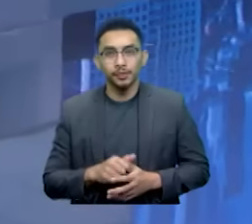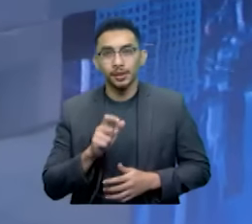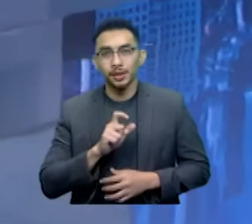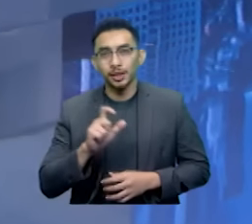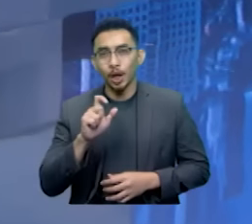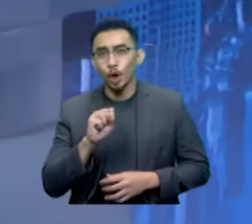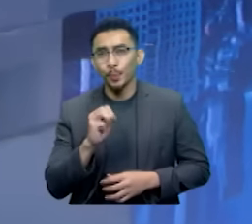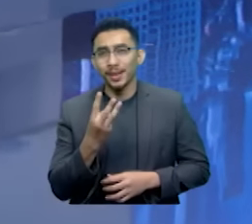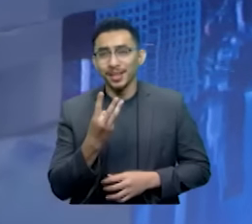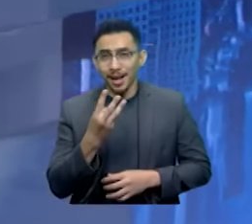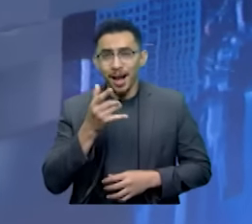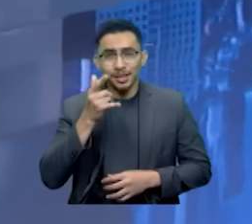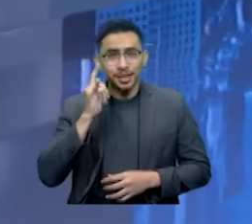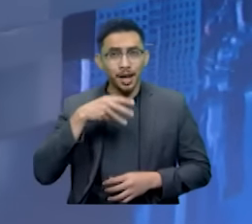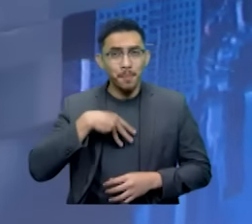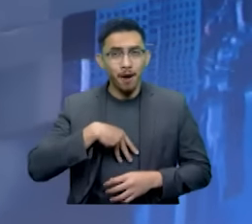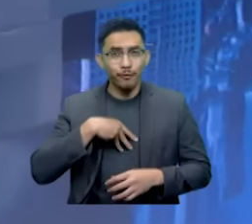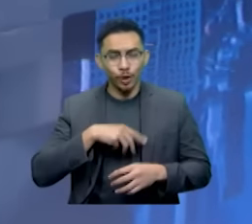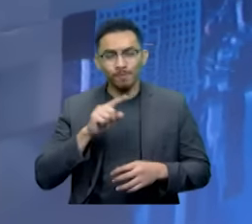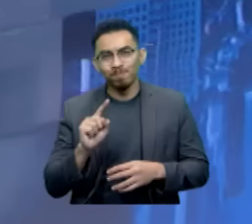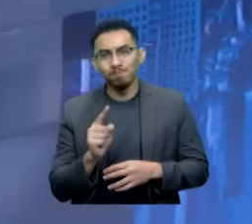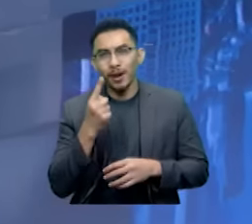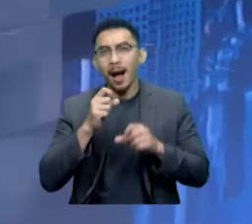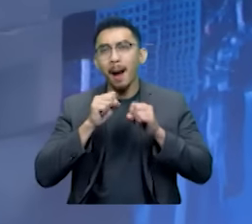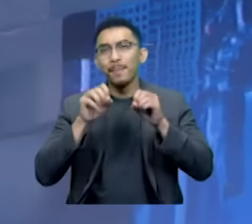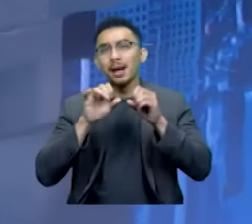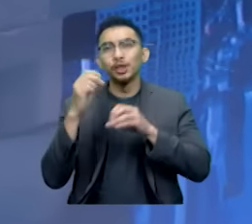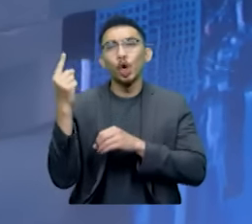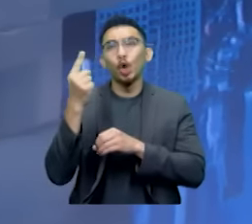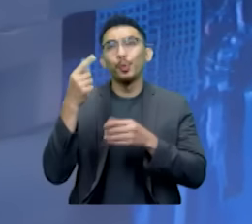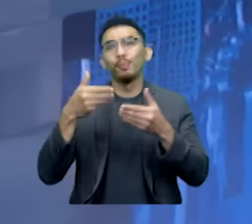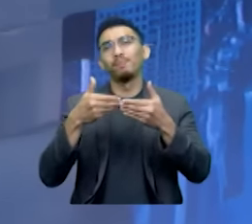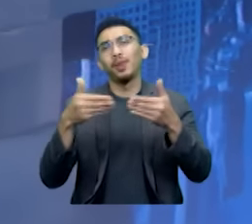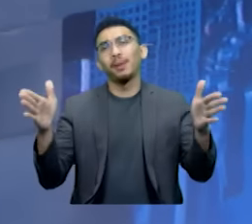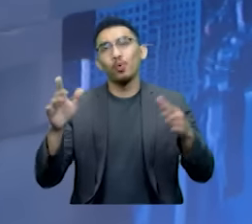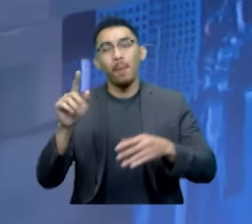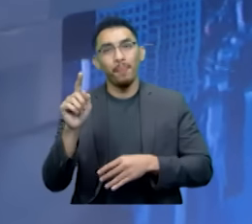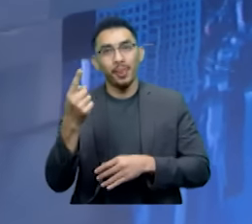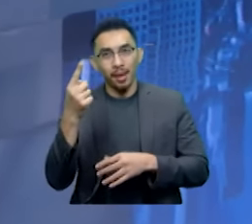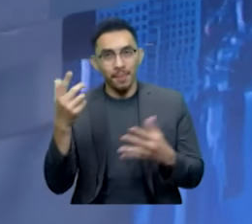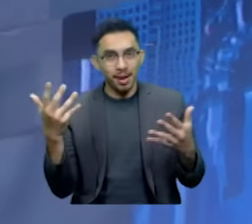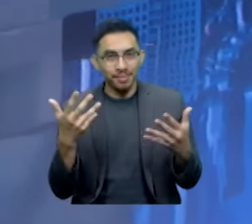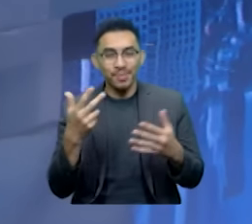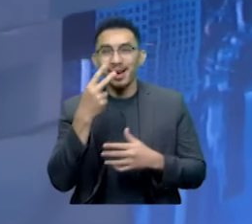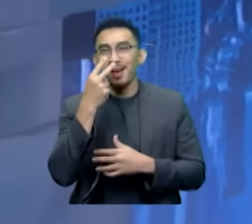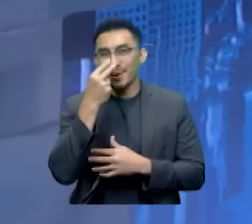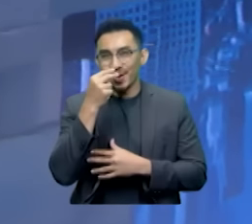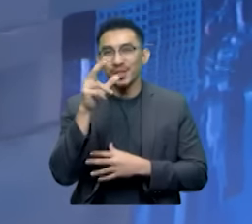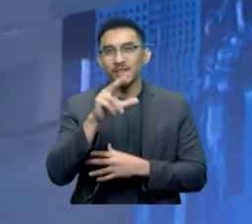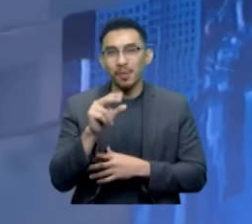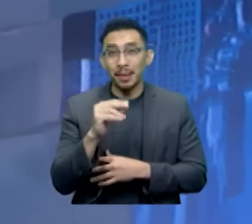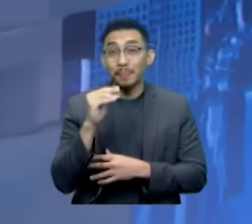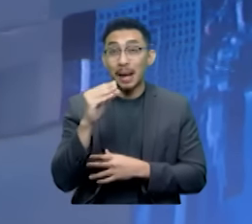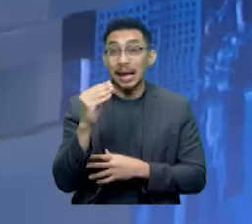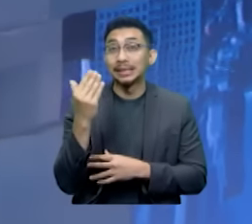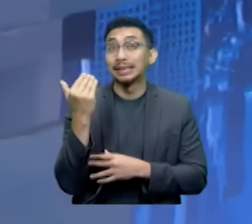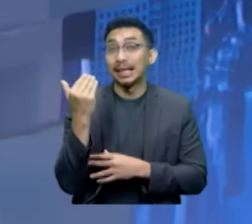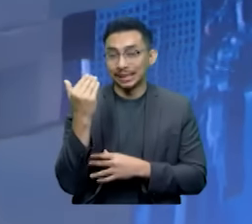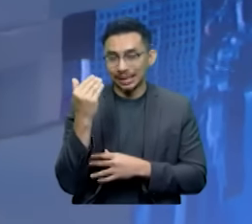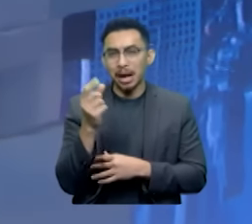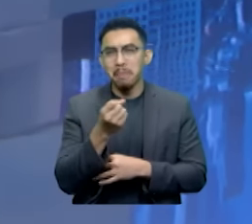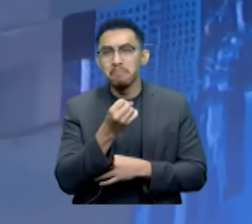Pemirsa, terima kasih Anda masih bersama kami. Paslon nomor urut 3 Ganjar Mahfud membuka kampanye umum terbuka perdana di Bandung, Jawa Barat pada